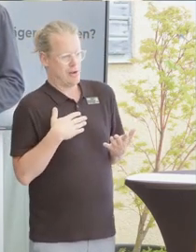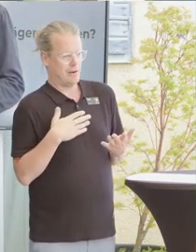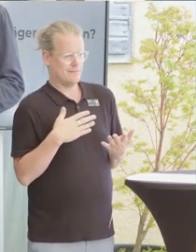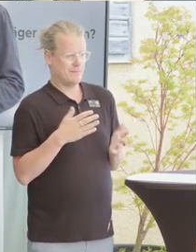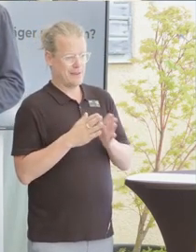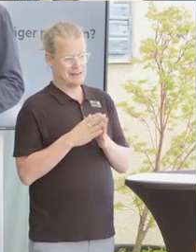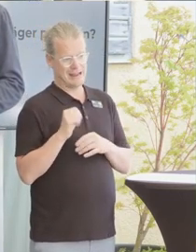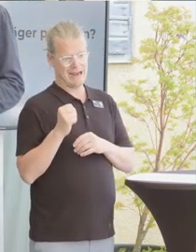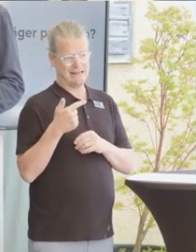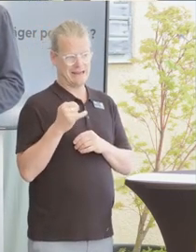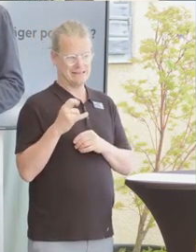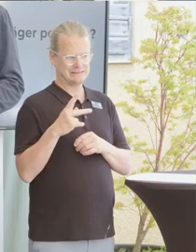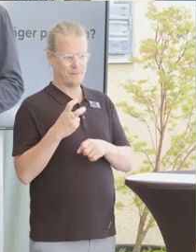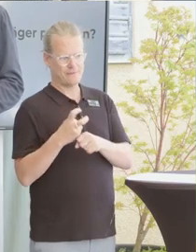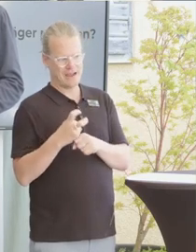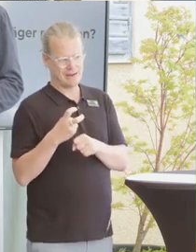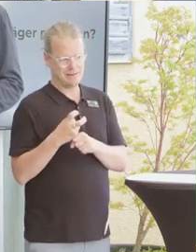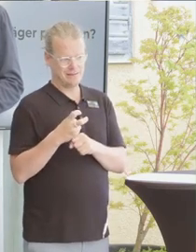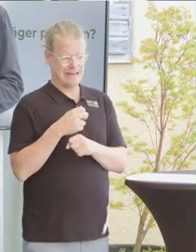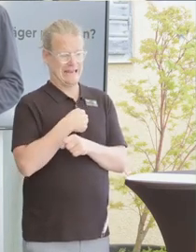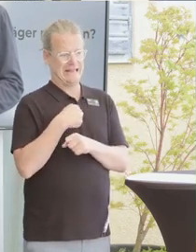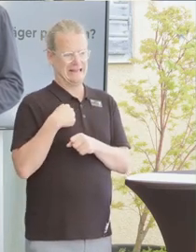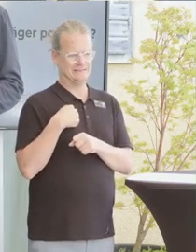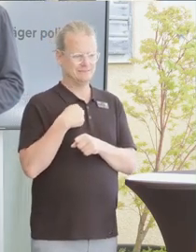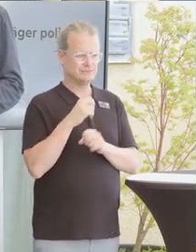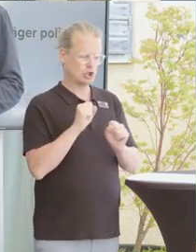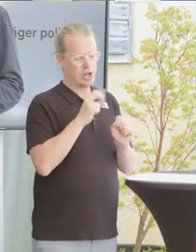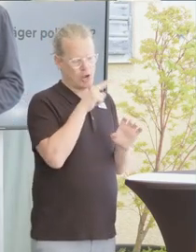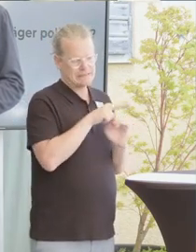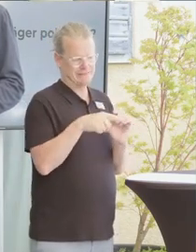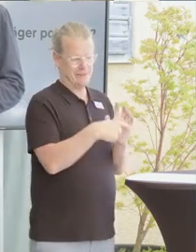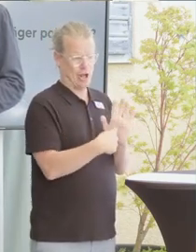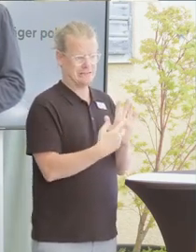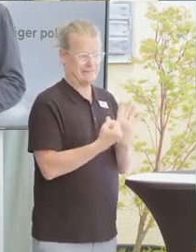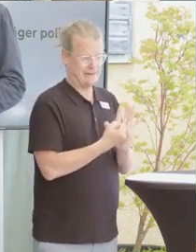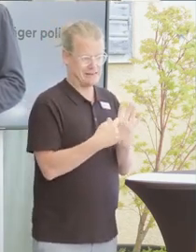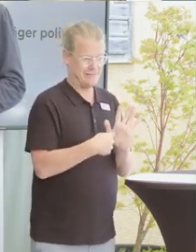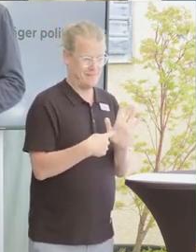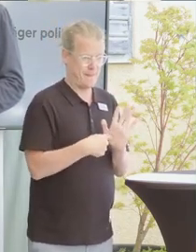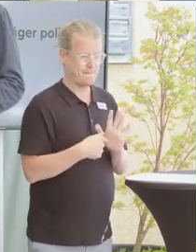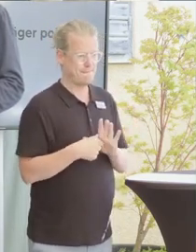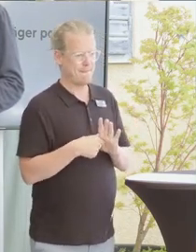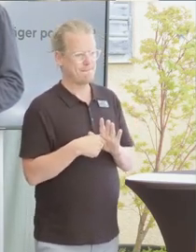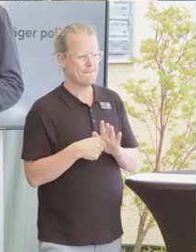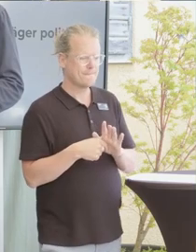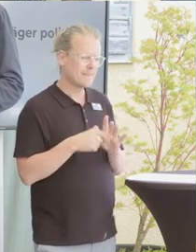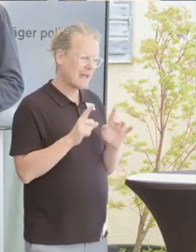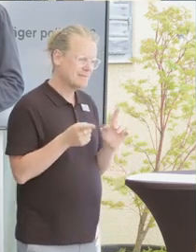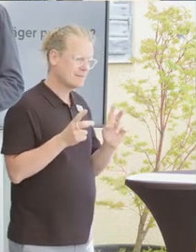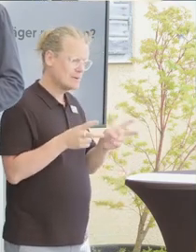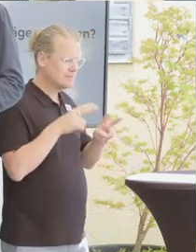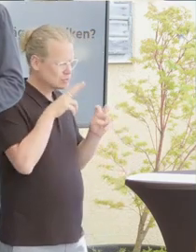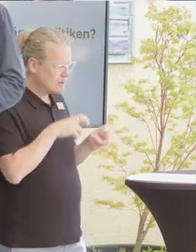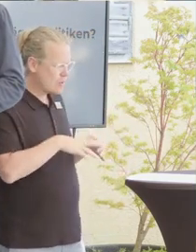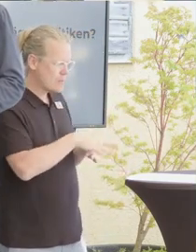nu har ser över den lagstiftningen. Mm. Men sen tänker jag också på forskningsområden som du tillhör. Man kan uppleva att